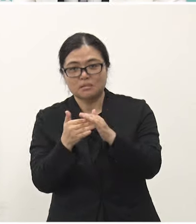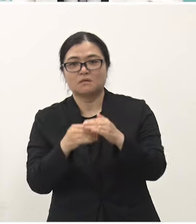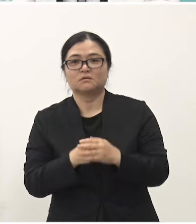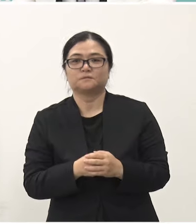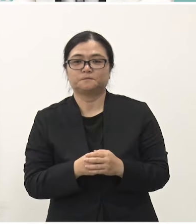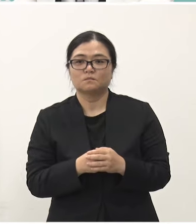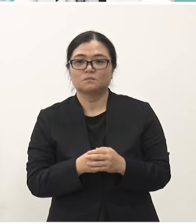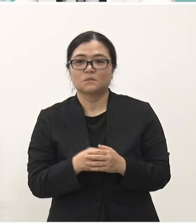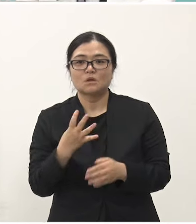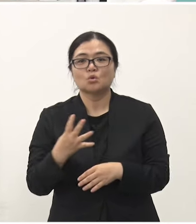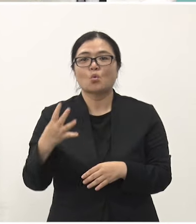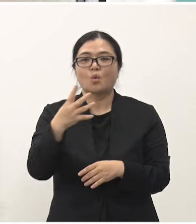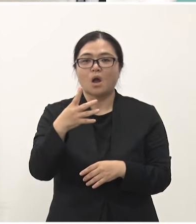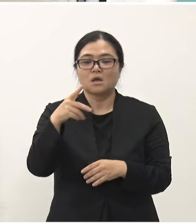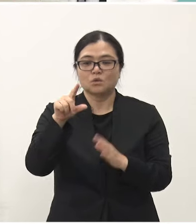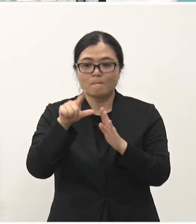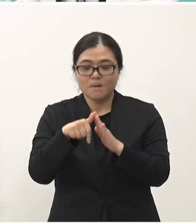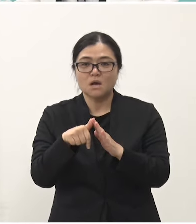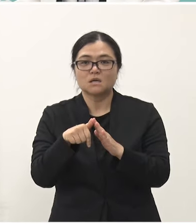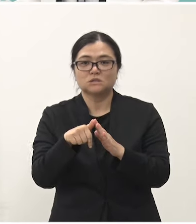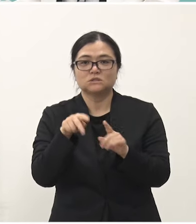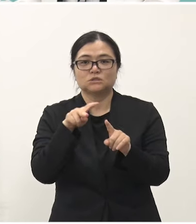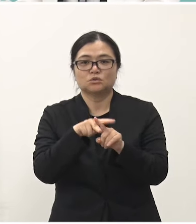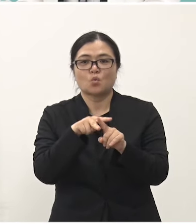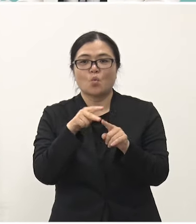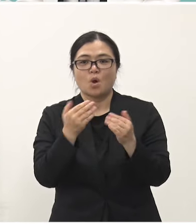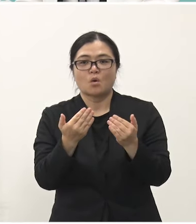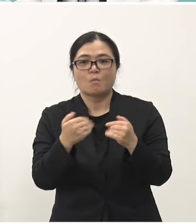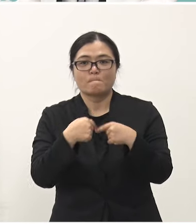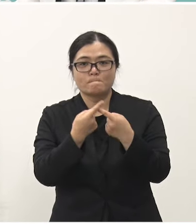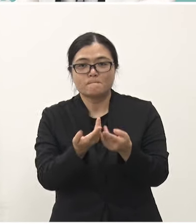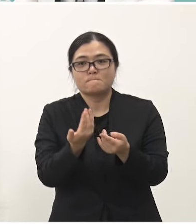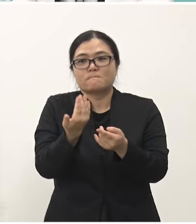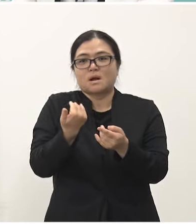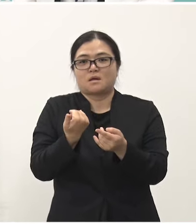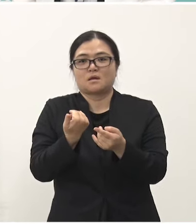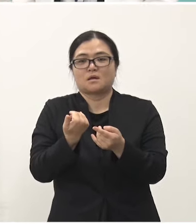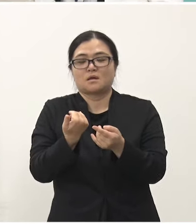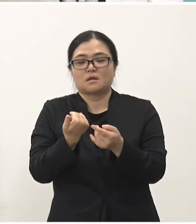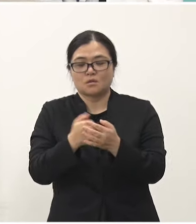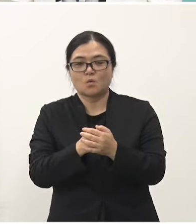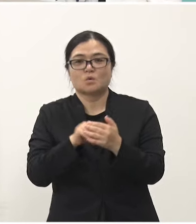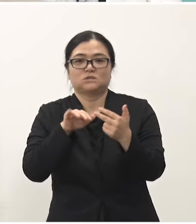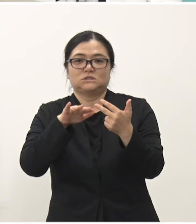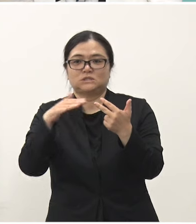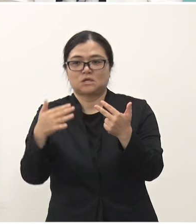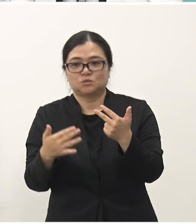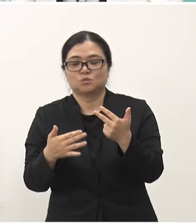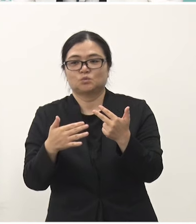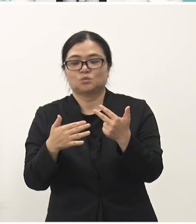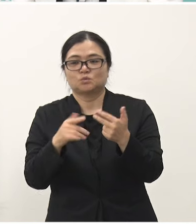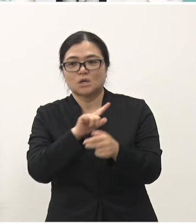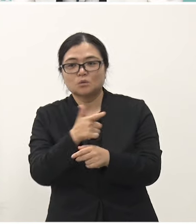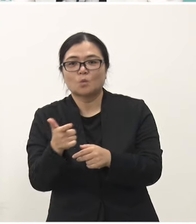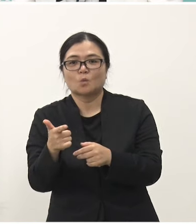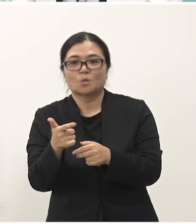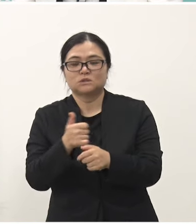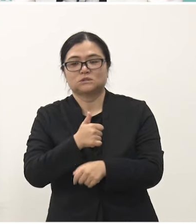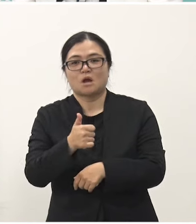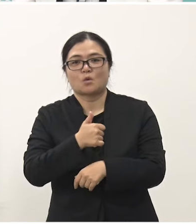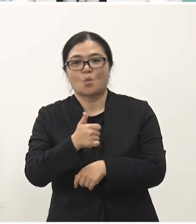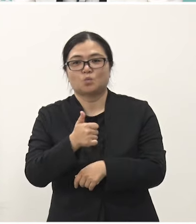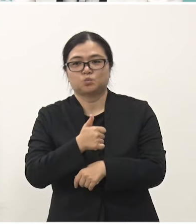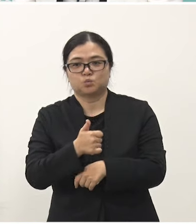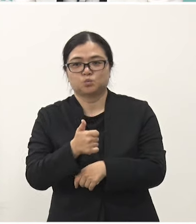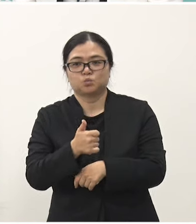内遊びは修学前の児童とその保護者や区内の自動施設に通う児童とそのえ食品が